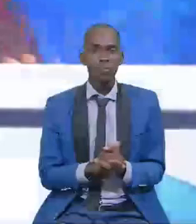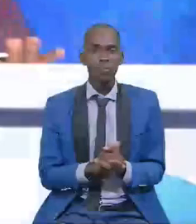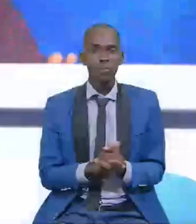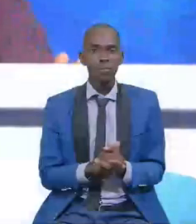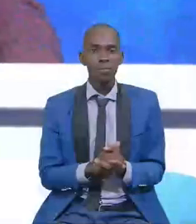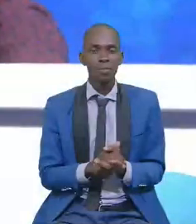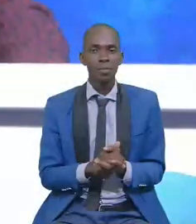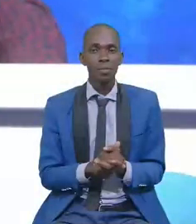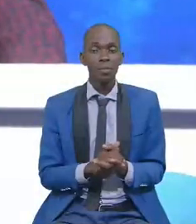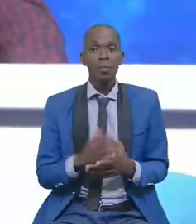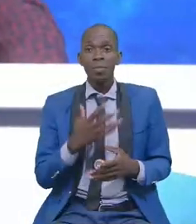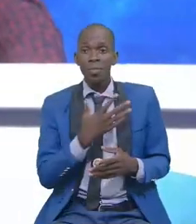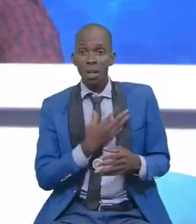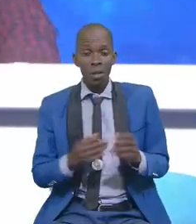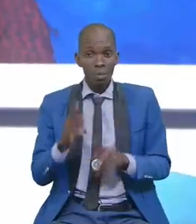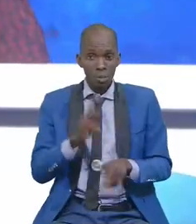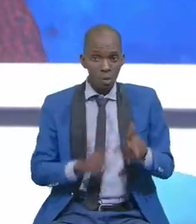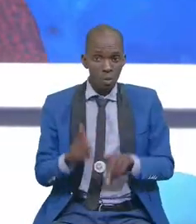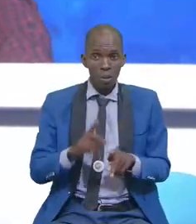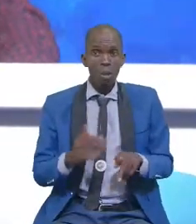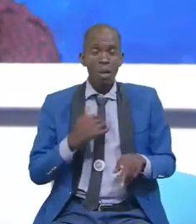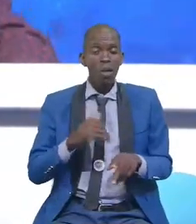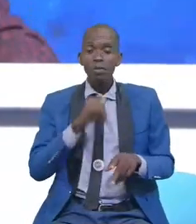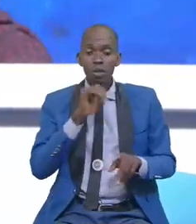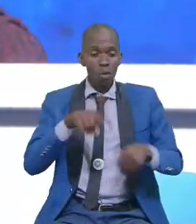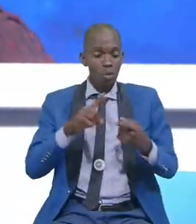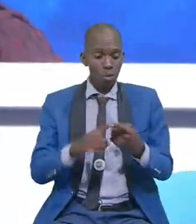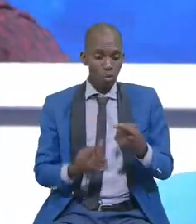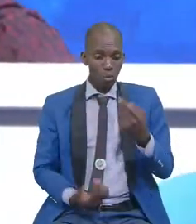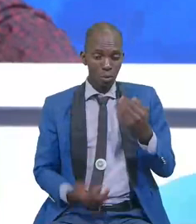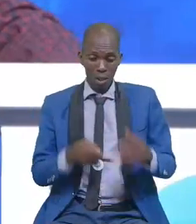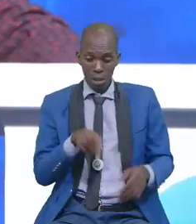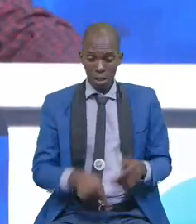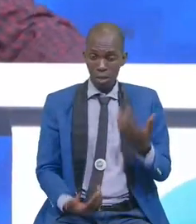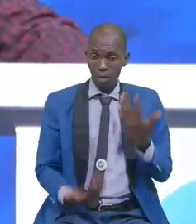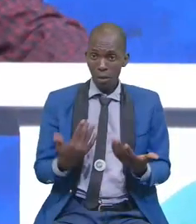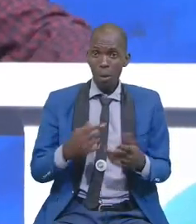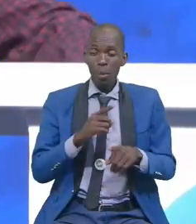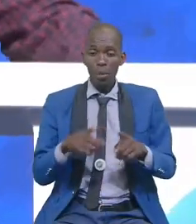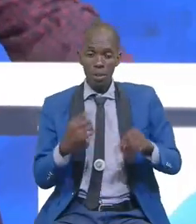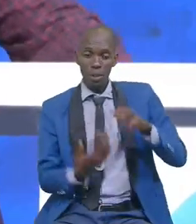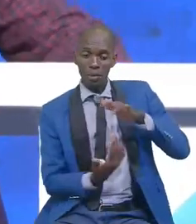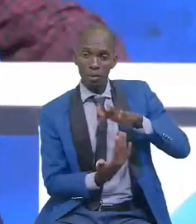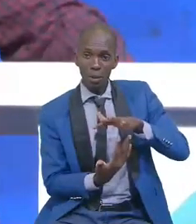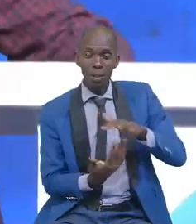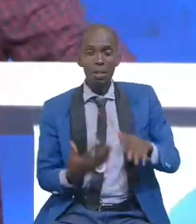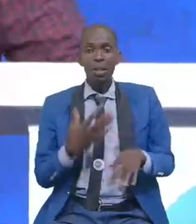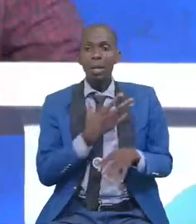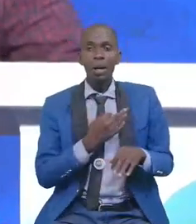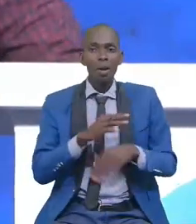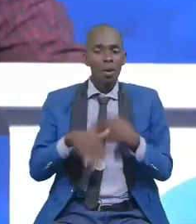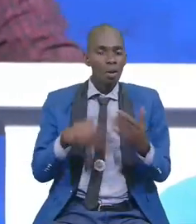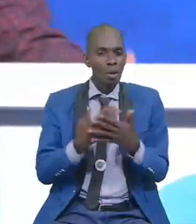les a tués. Même si les gens ne sont pas encore allés en enfer, les flammes, les